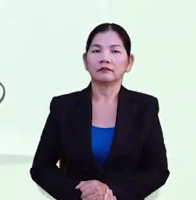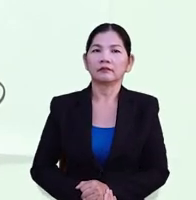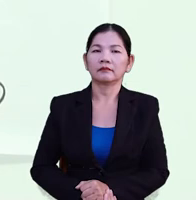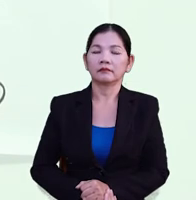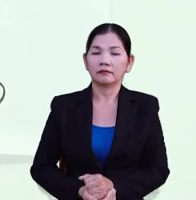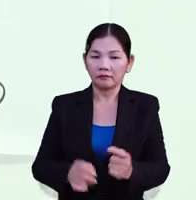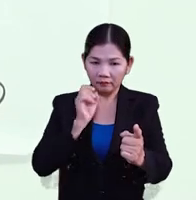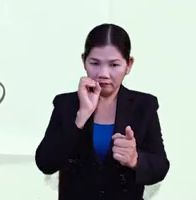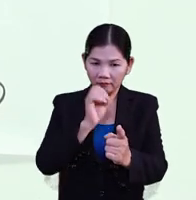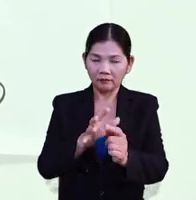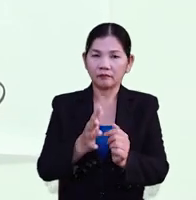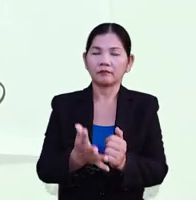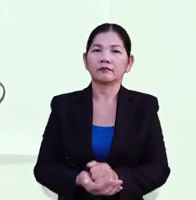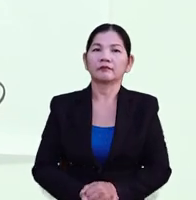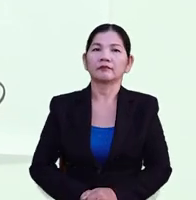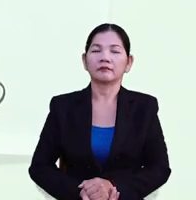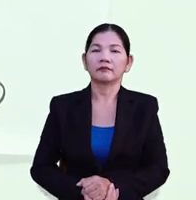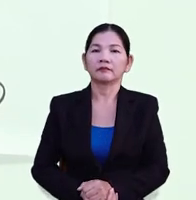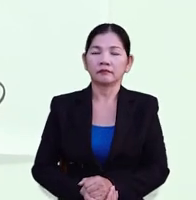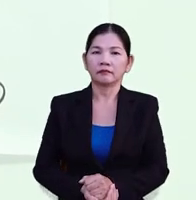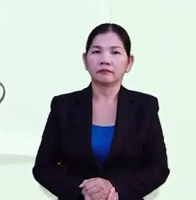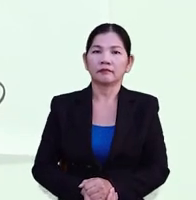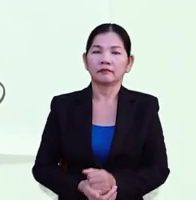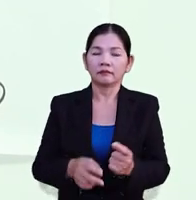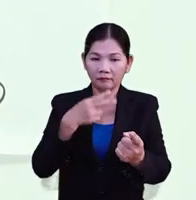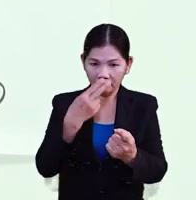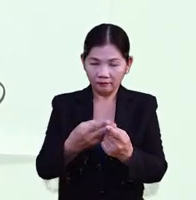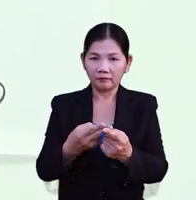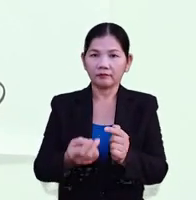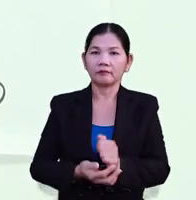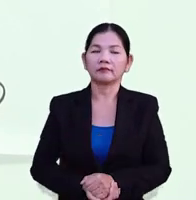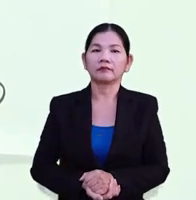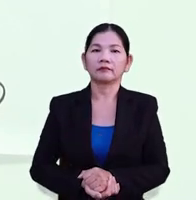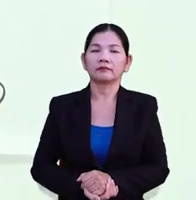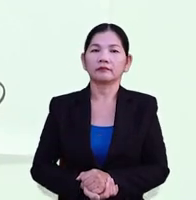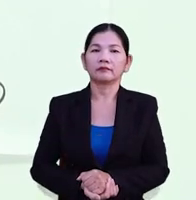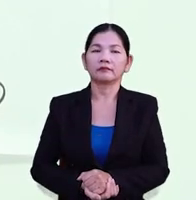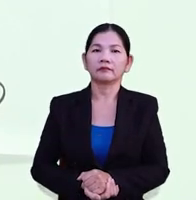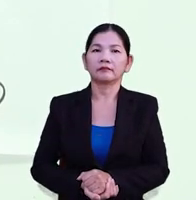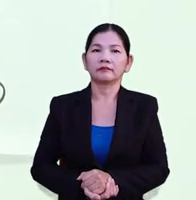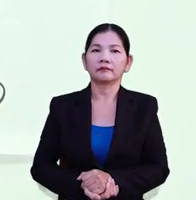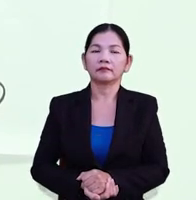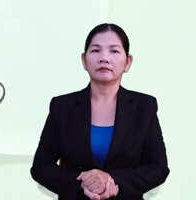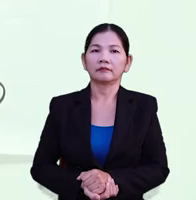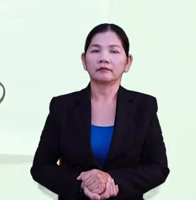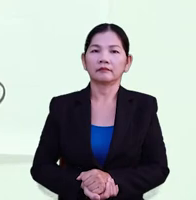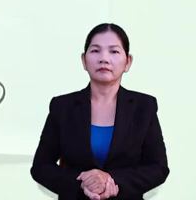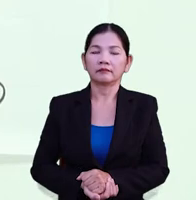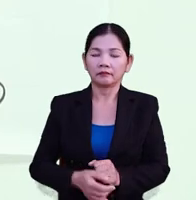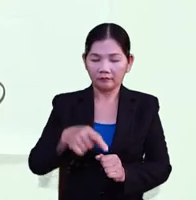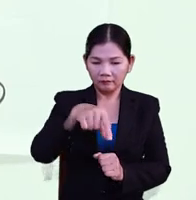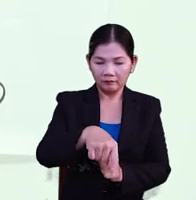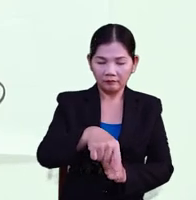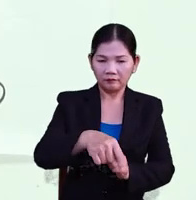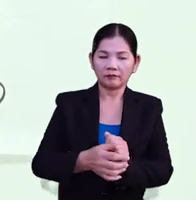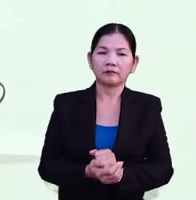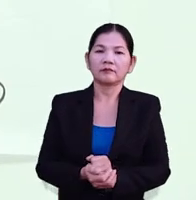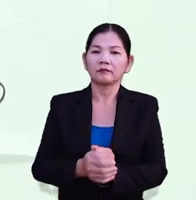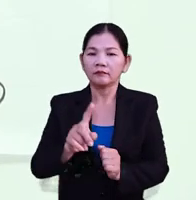ប្រាប់អ្នកគ្រូណាកូនណាចាប្រាប់ចម្លើយដល់អ្នកគ្រូដាក់តាន់ណាកូនចាតោះក